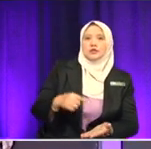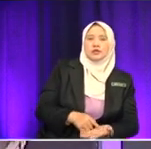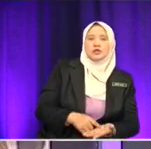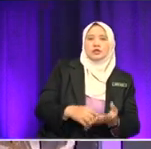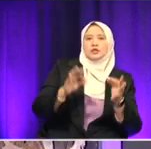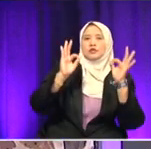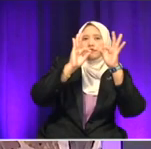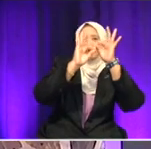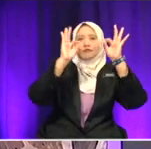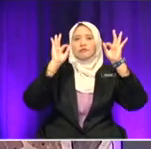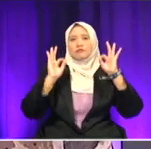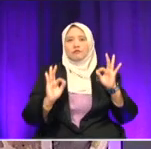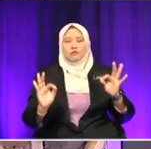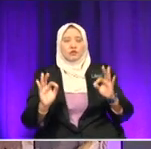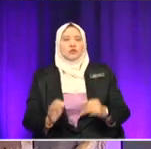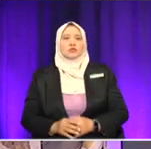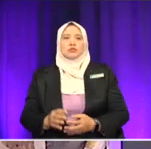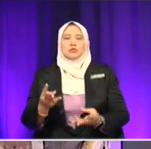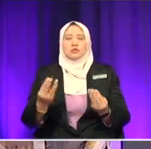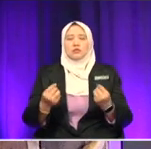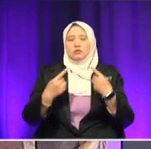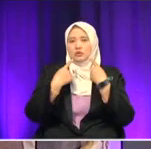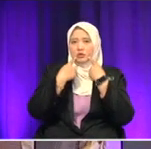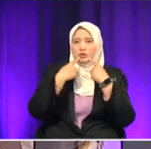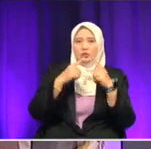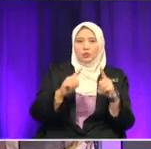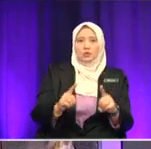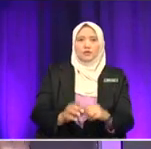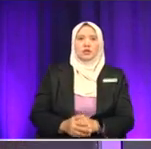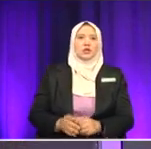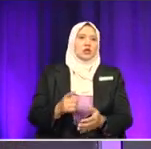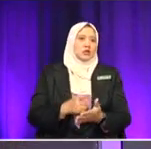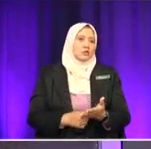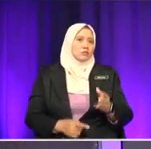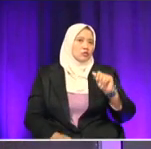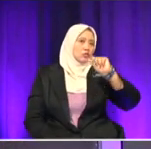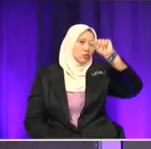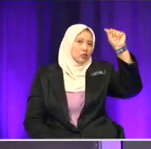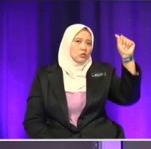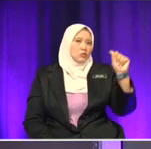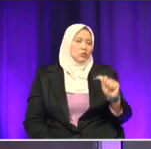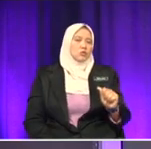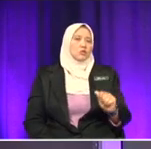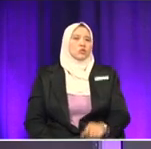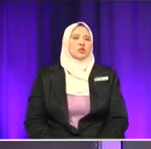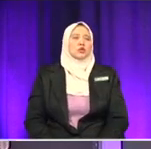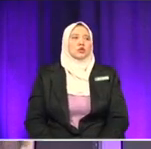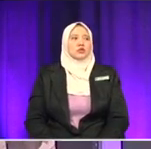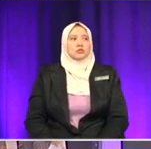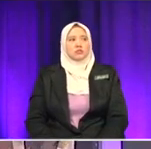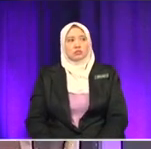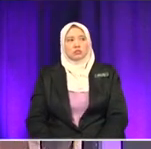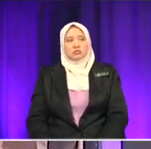menjawab definisi secara operasi. Okey, jadi dekat sini apakah soalan kita? Ha, soalan kata,